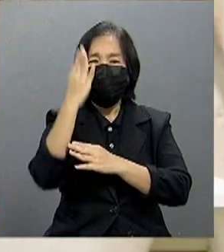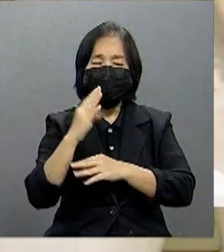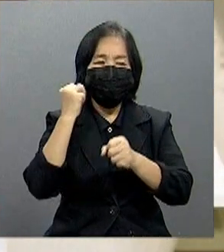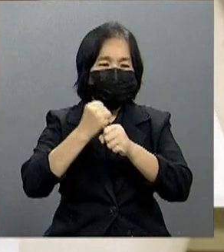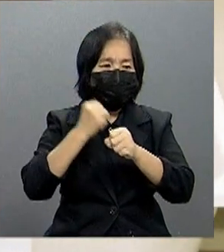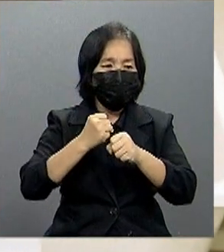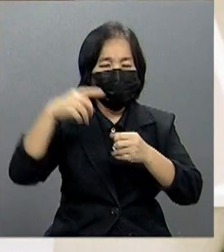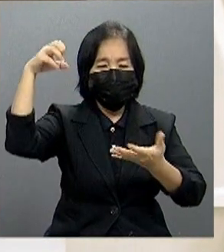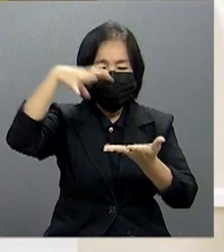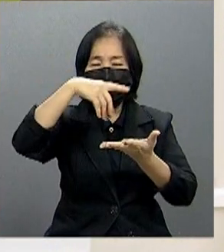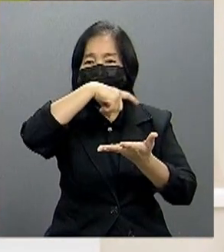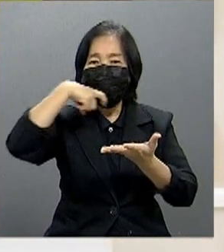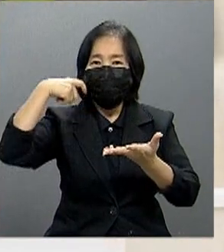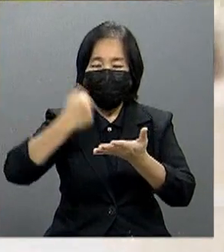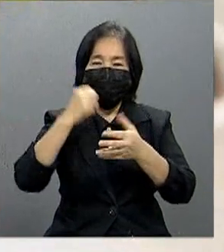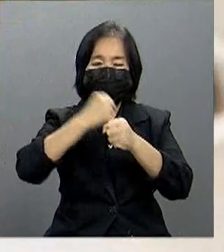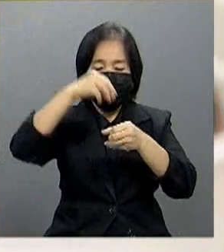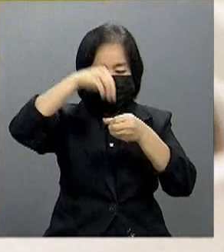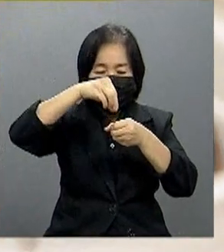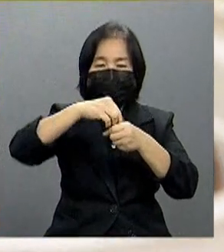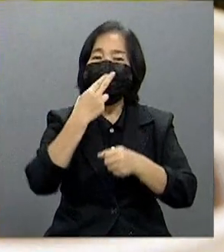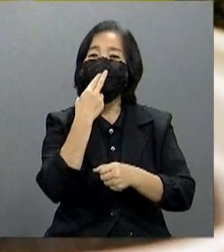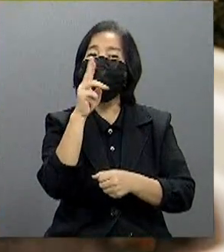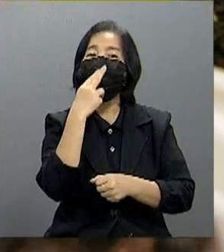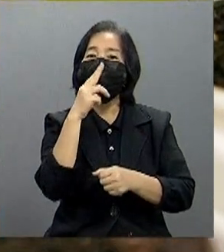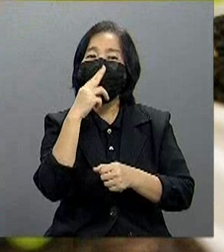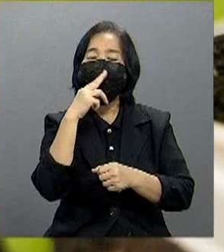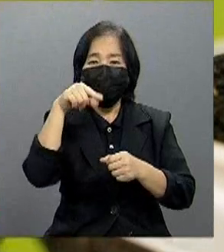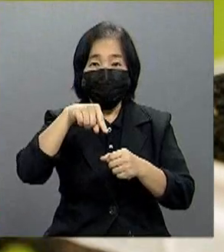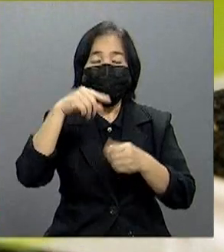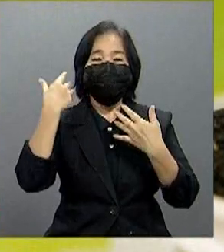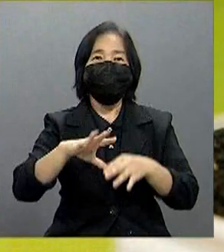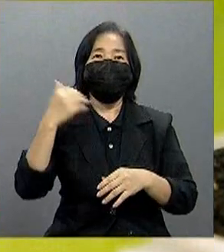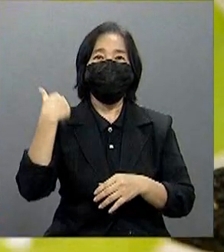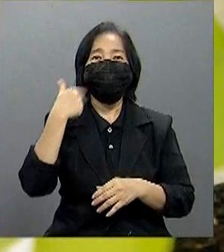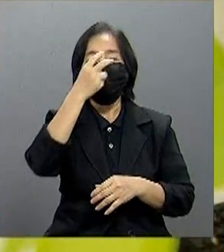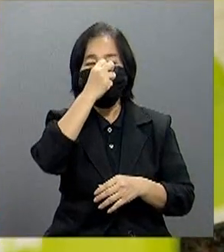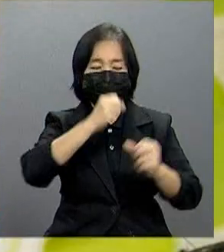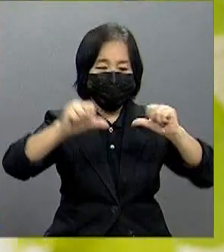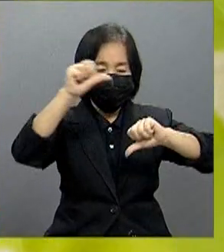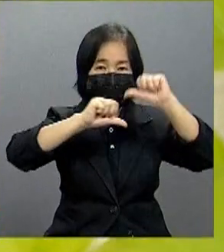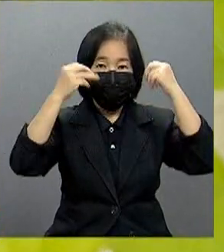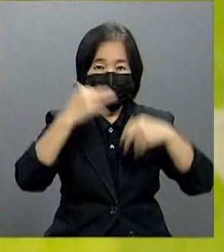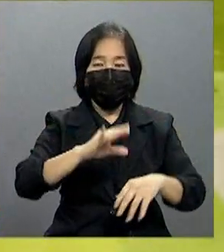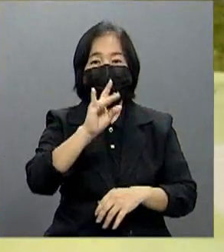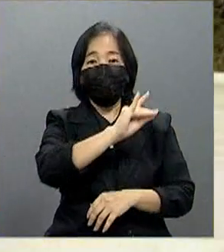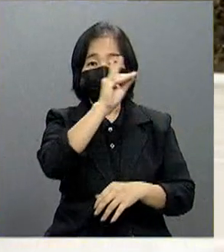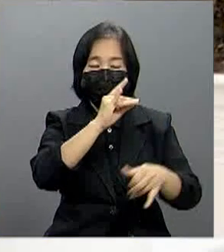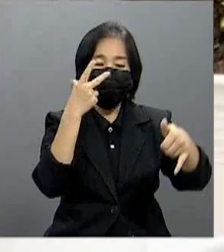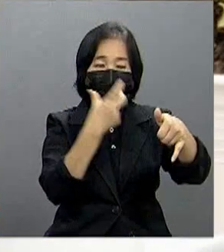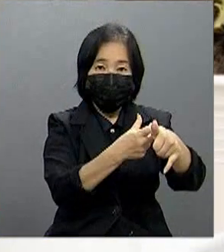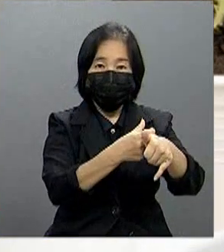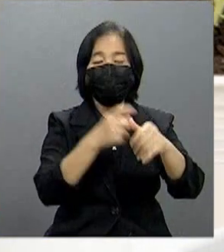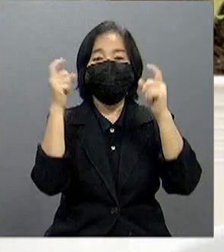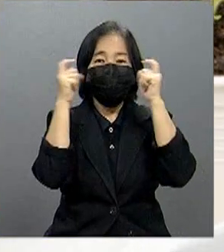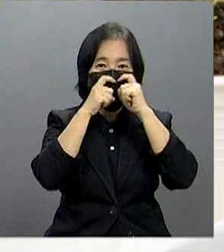แล้วก็ร่วมมือกันตอนนั้นเรานำไปทดสอบในสัตว์ทดลองนะครับทั้งหนูแล้วก็ลิงนะครับตอนนั้นเราก็ได้ผลในการ